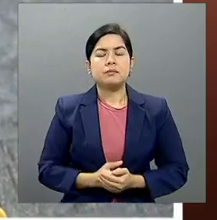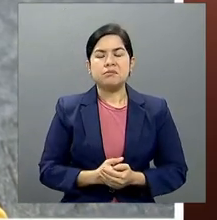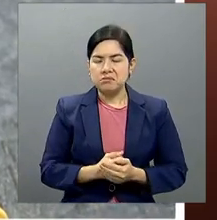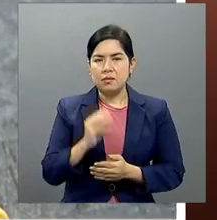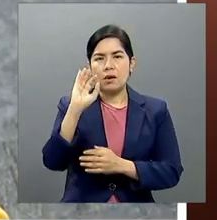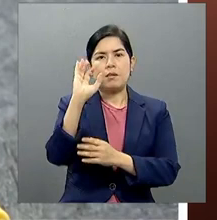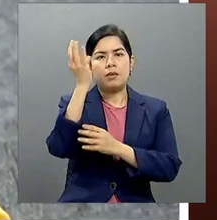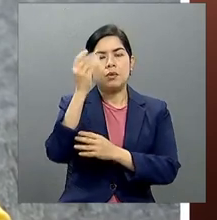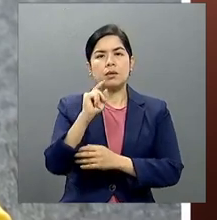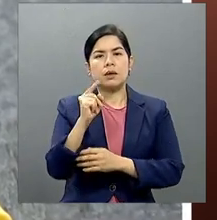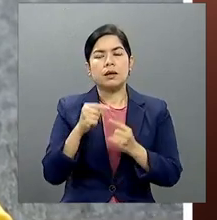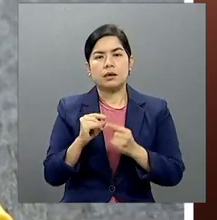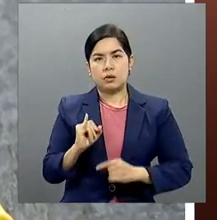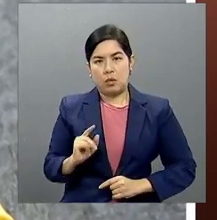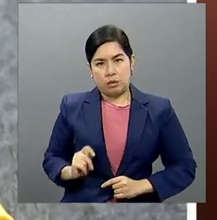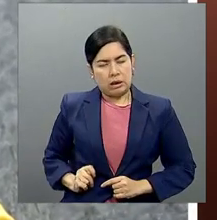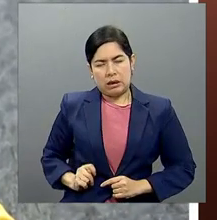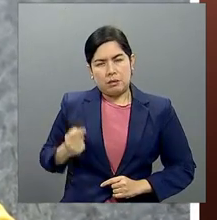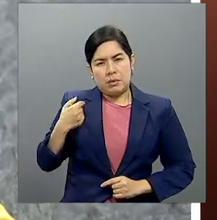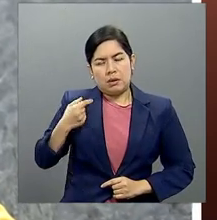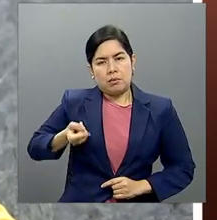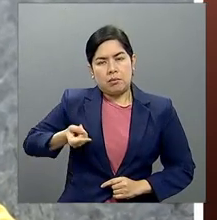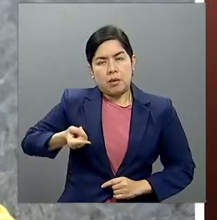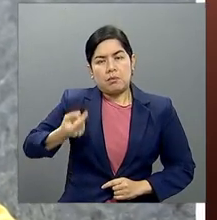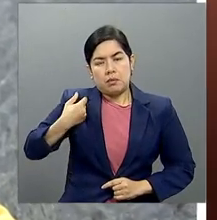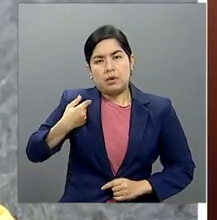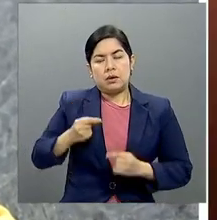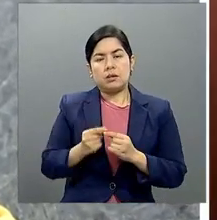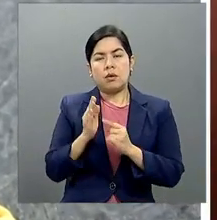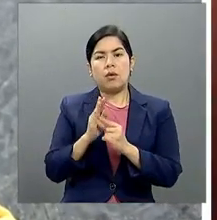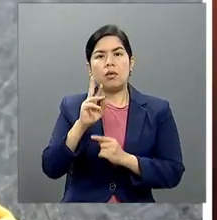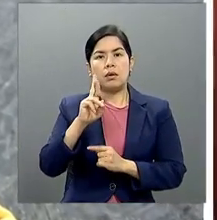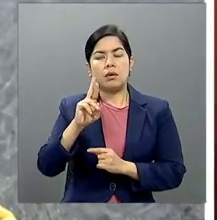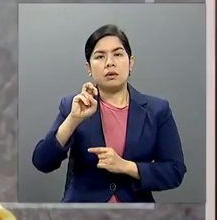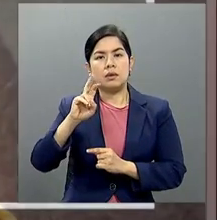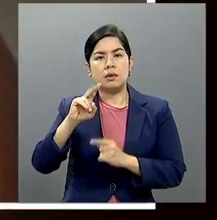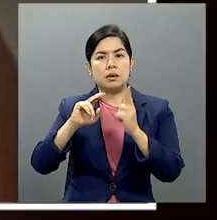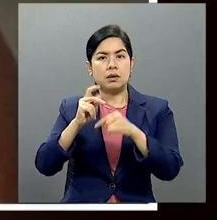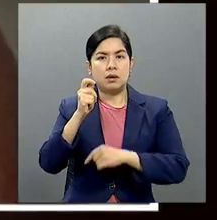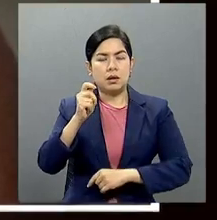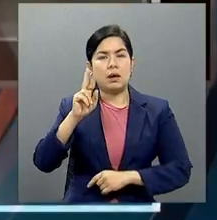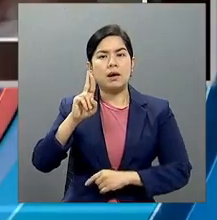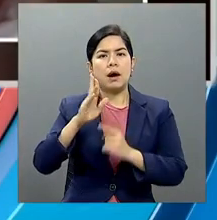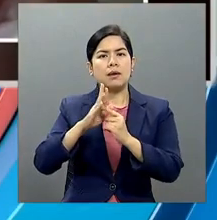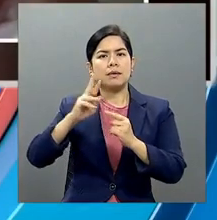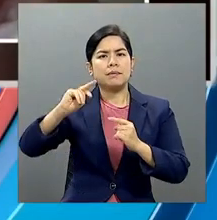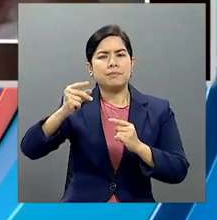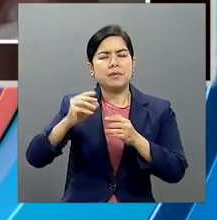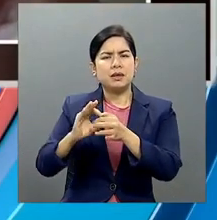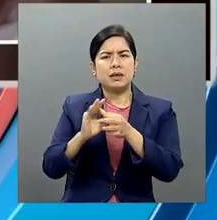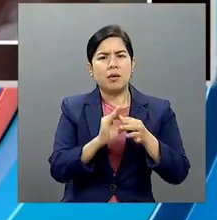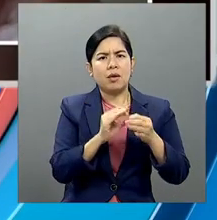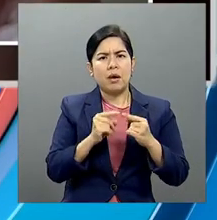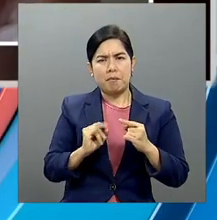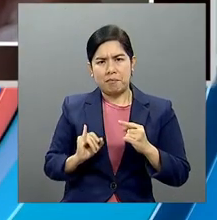รคไตเรื้อรังนะครับโรคไตเรื้อรังเนี่ยเป็นโรคที่เกิดความผิดปกติในการทำหน้าที่ของไตรว